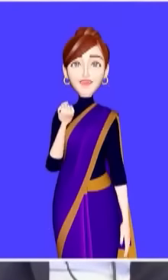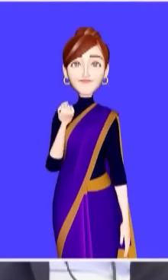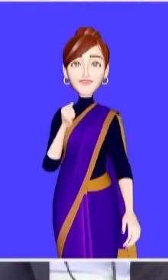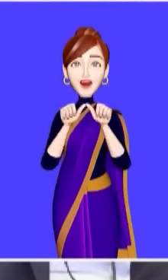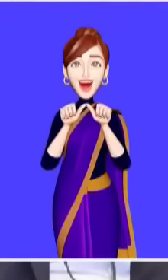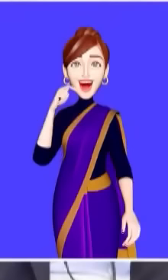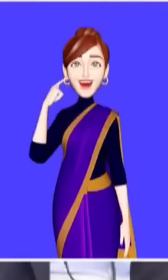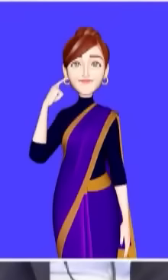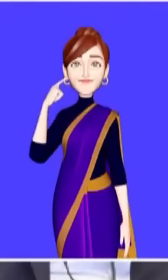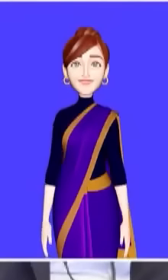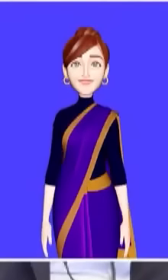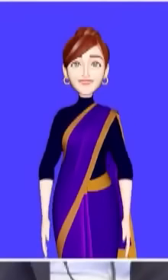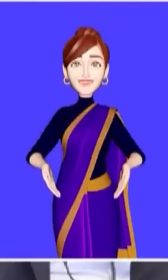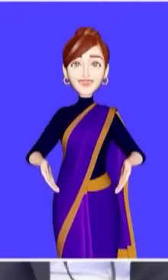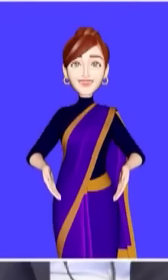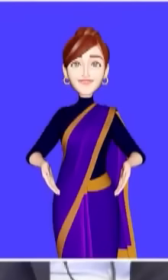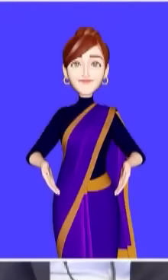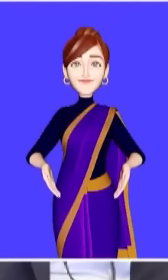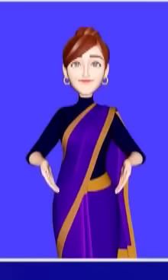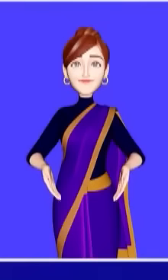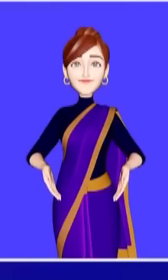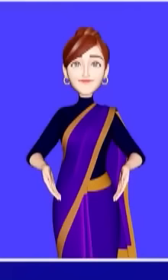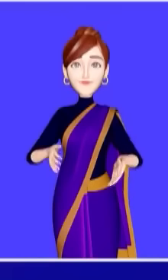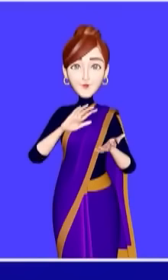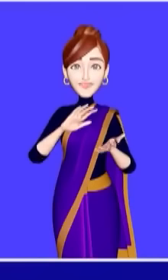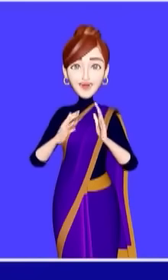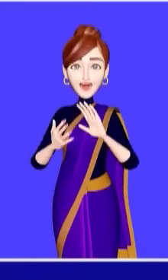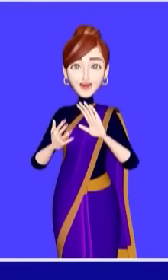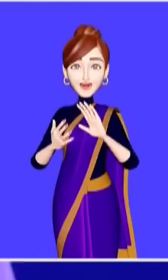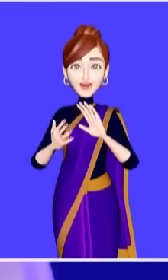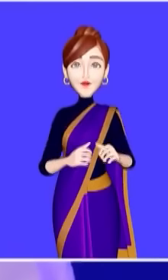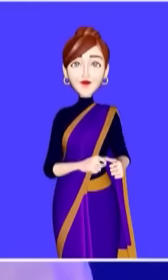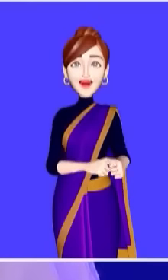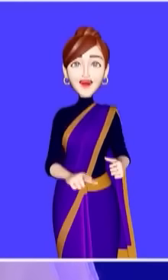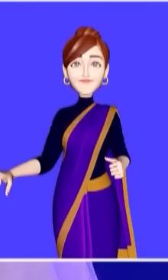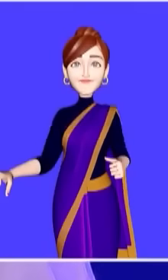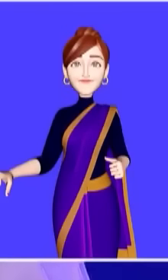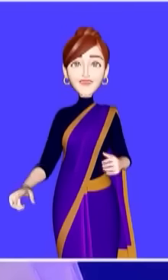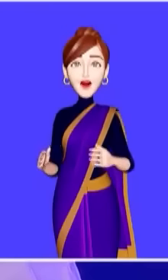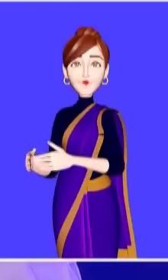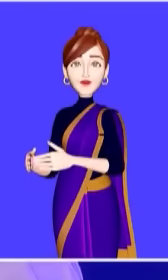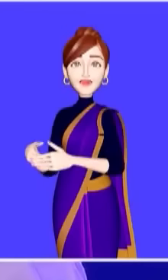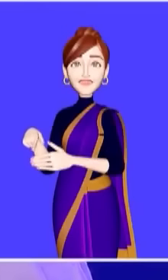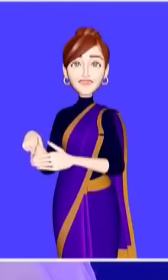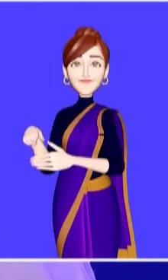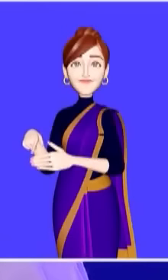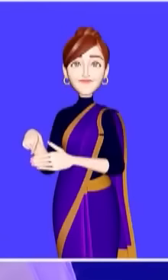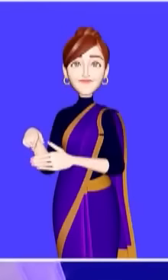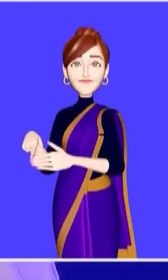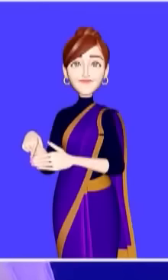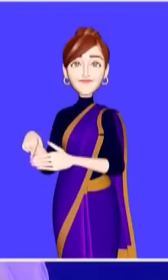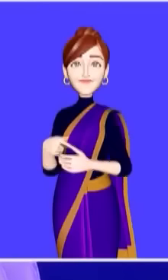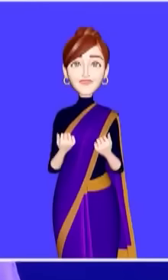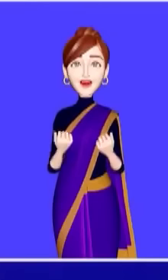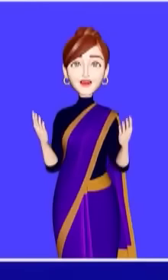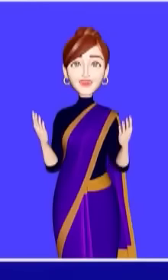वैलिड एंड लेजिटिमेट, यानी एआई लॉफुल